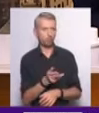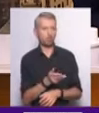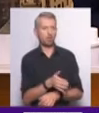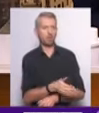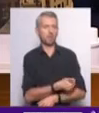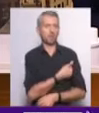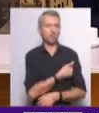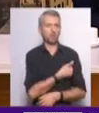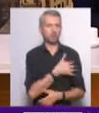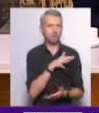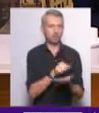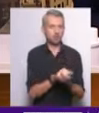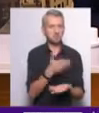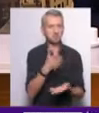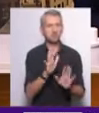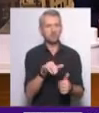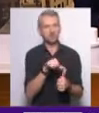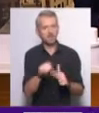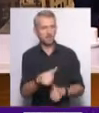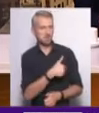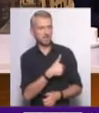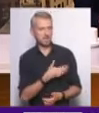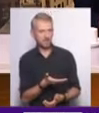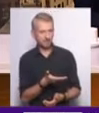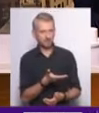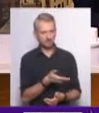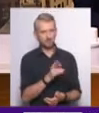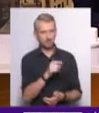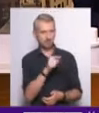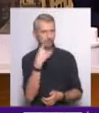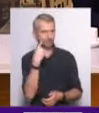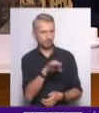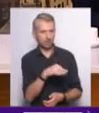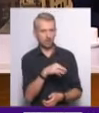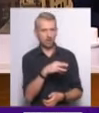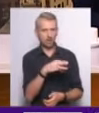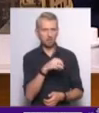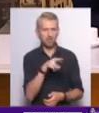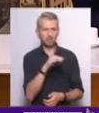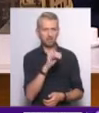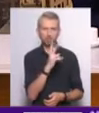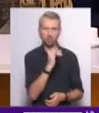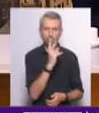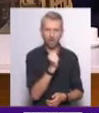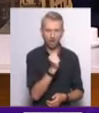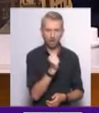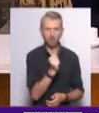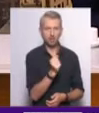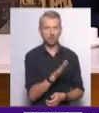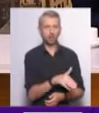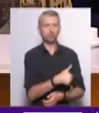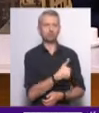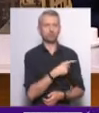у когось підніметься рука, можливо, тільки у сепаратистів якихось там, як, наприклад, у цих негідників Медведчука підніметься рука,